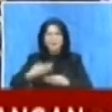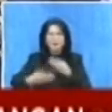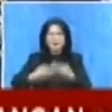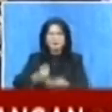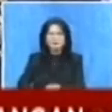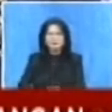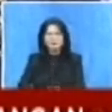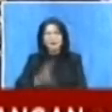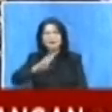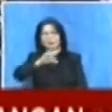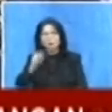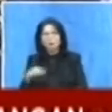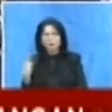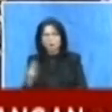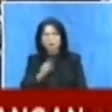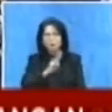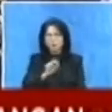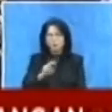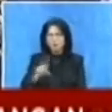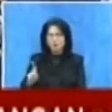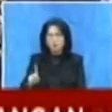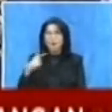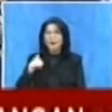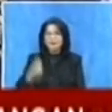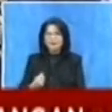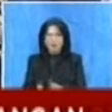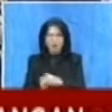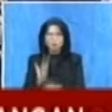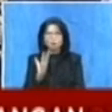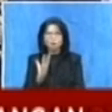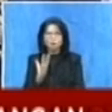kedua 2021, kita mampu tumbuh